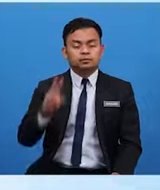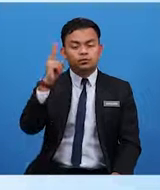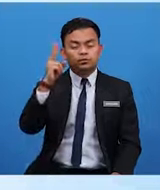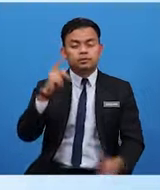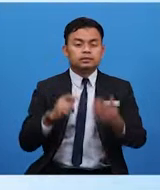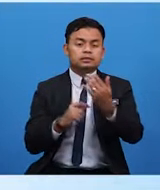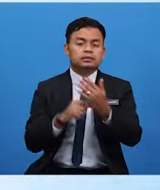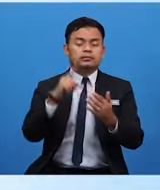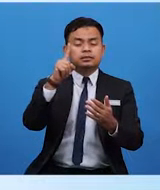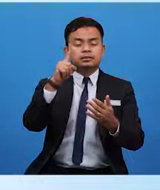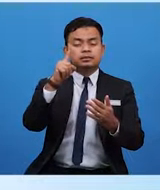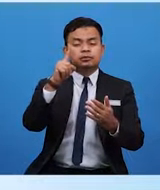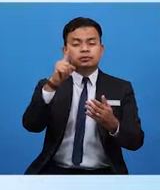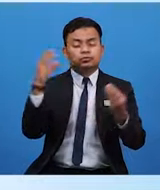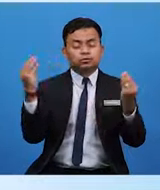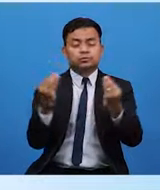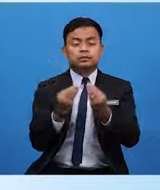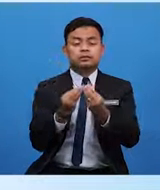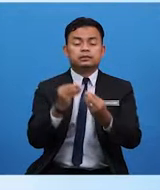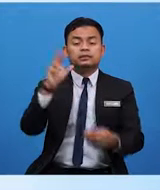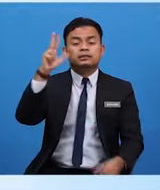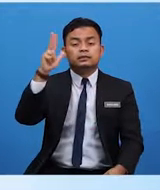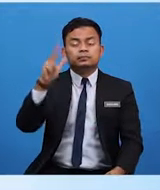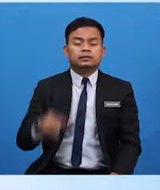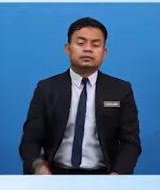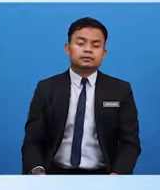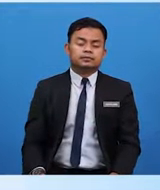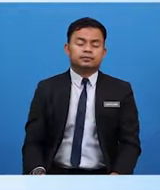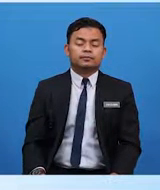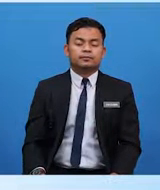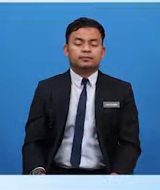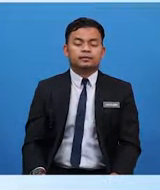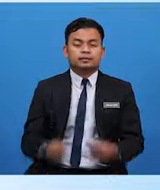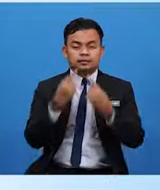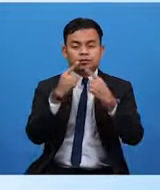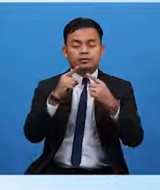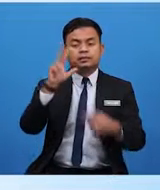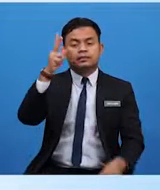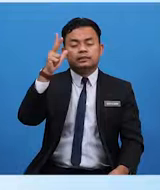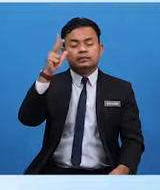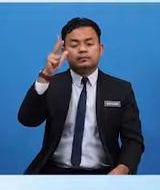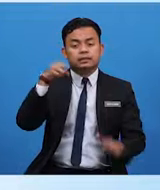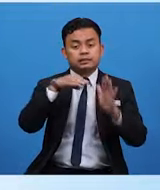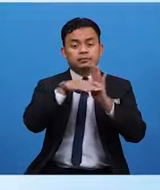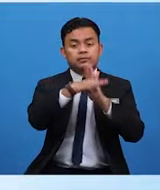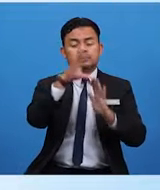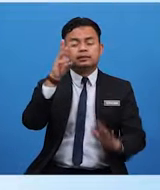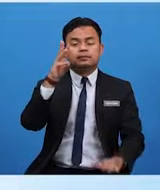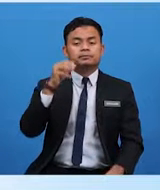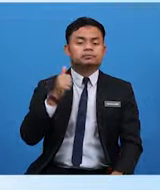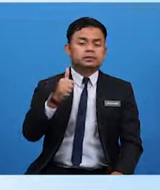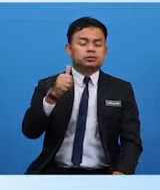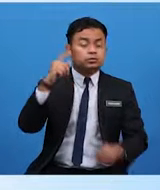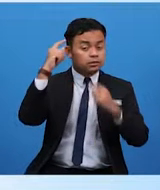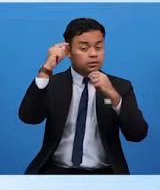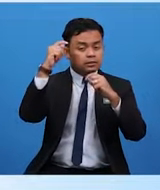= 13 ucapannya adalah 13/6 bagus